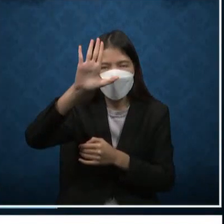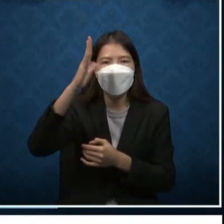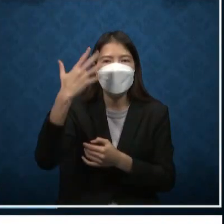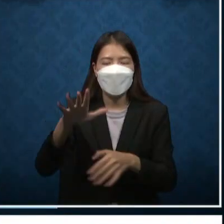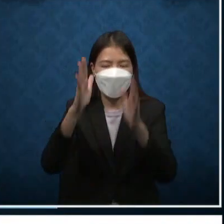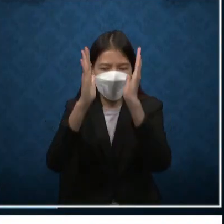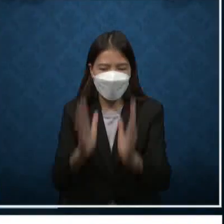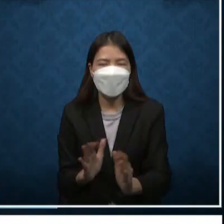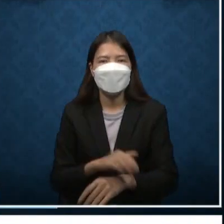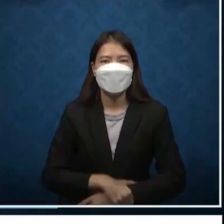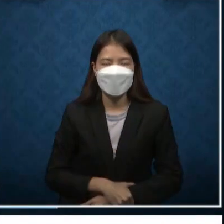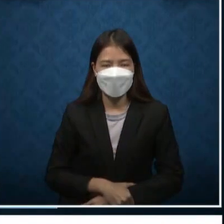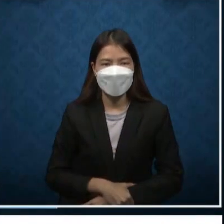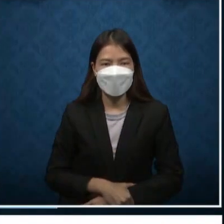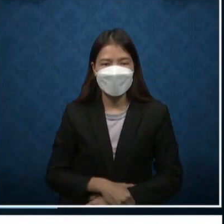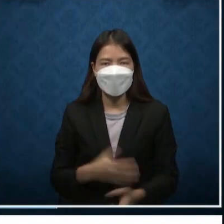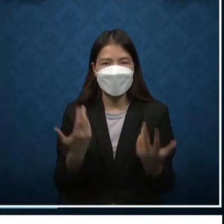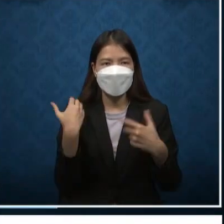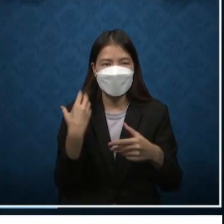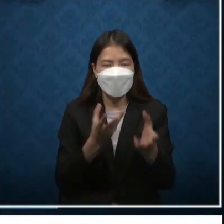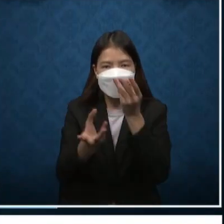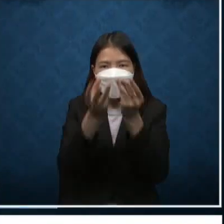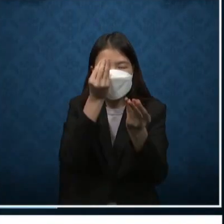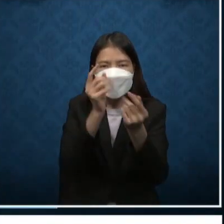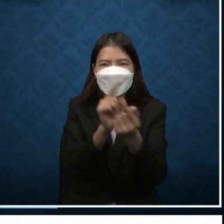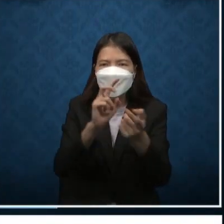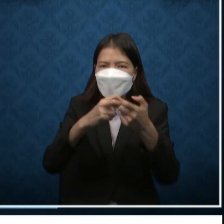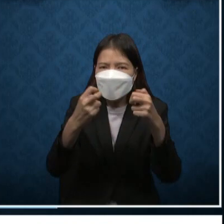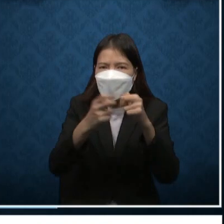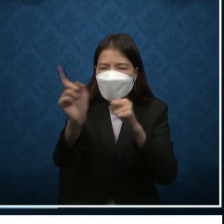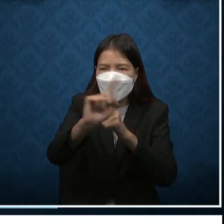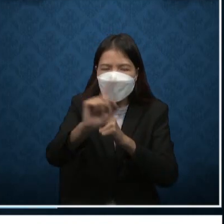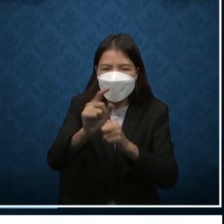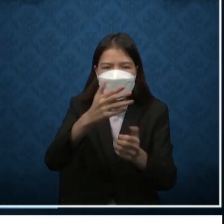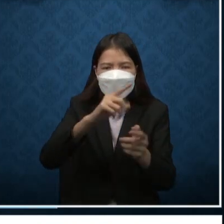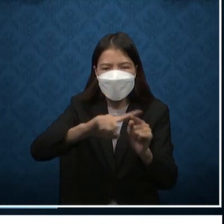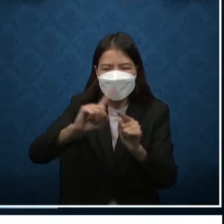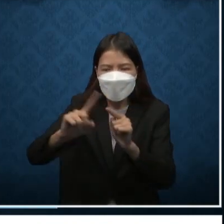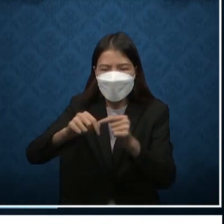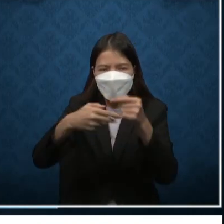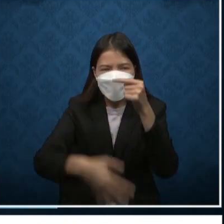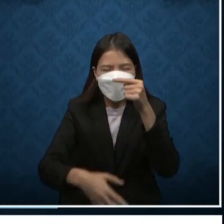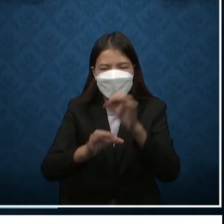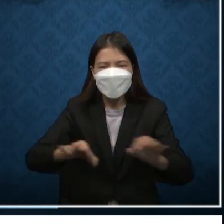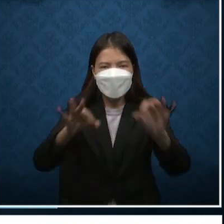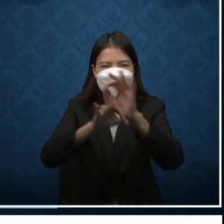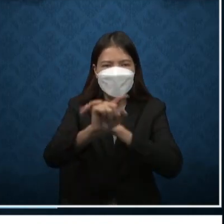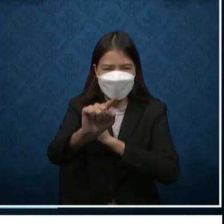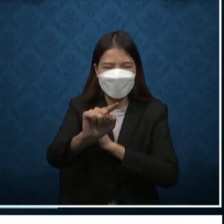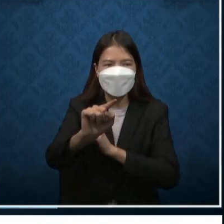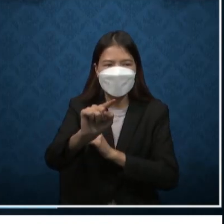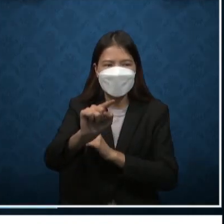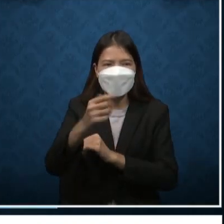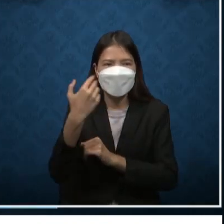คนครการศึษา ฟบปร equation อุปศัหลด้านตัเฉพาะมีปัหาทจะต้อง